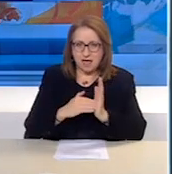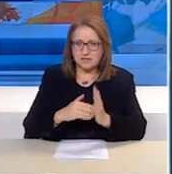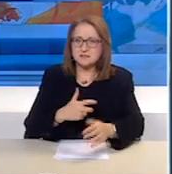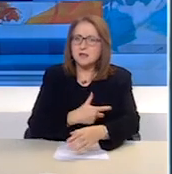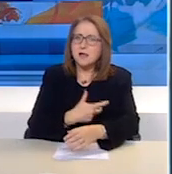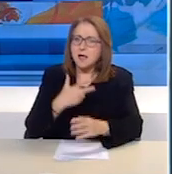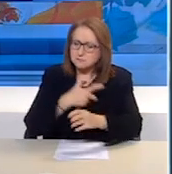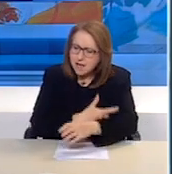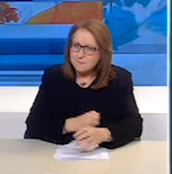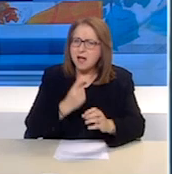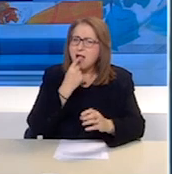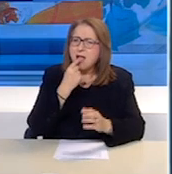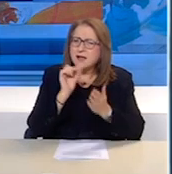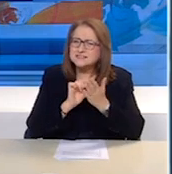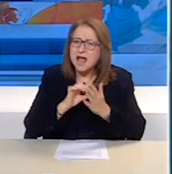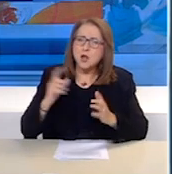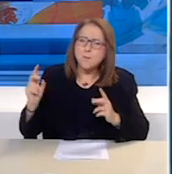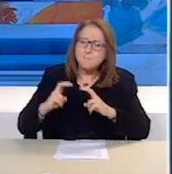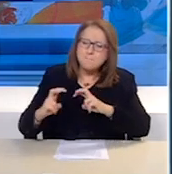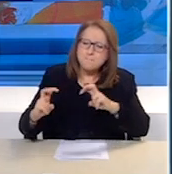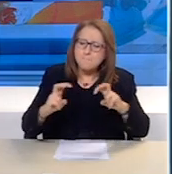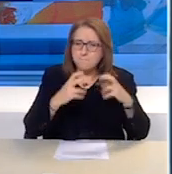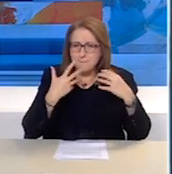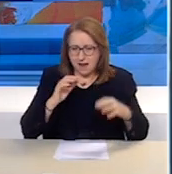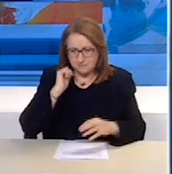Σχετικά με τα συμπτώματα που μπορεί να μας οδηγήσουν στην υποψία πως έχουμε την νόσο,